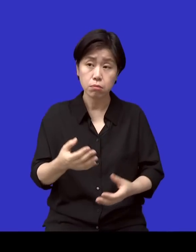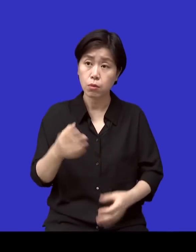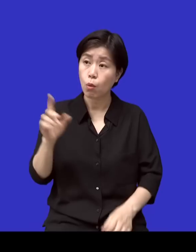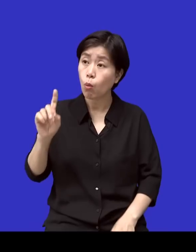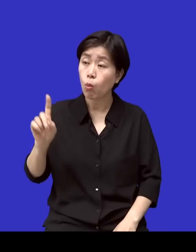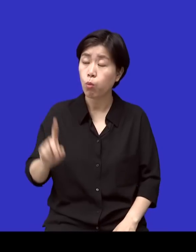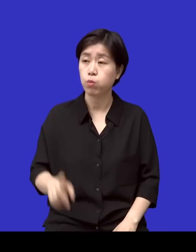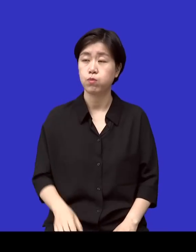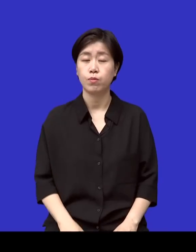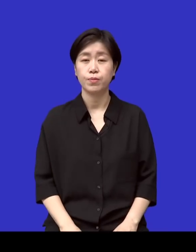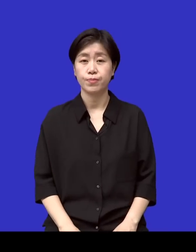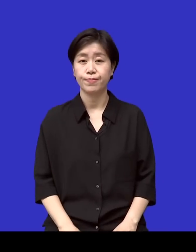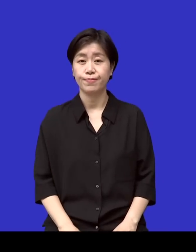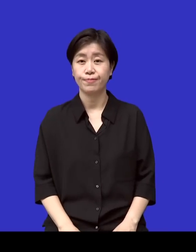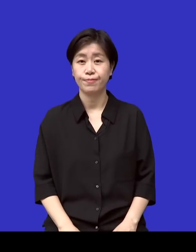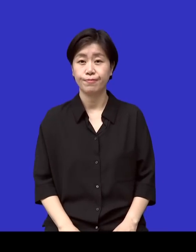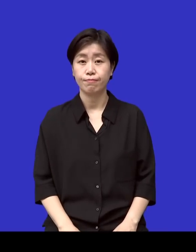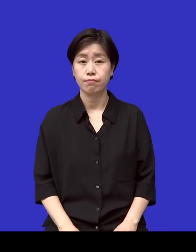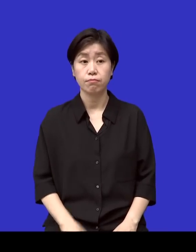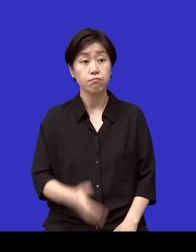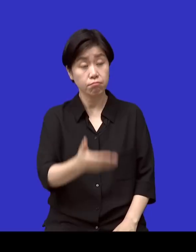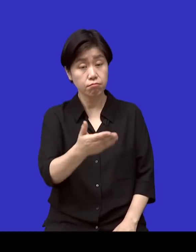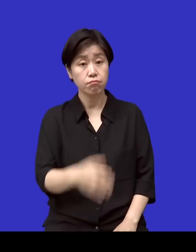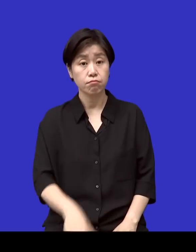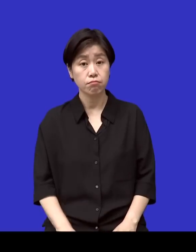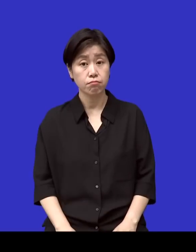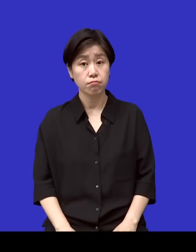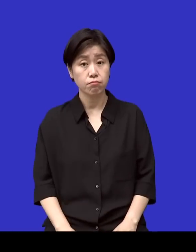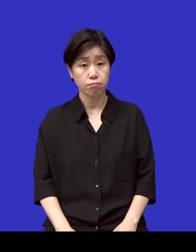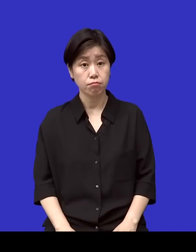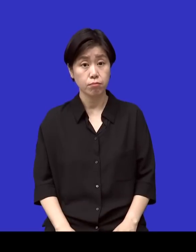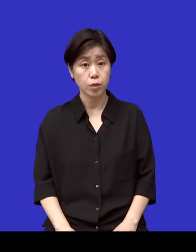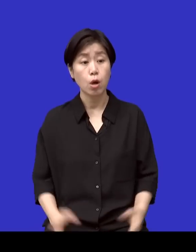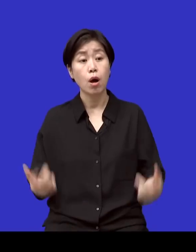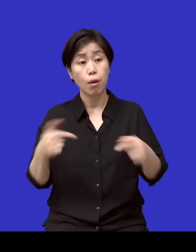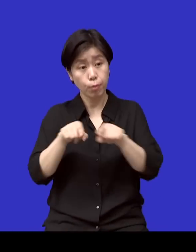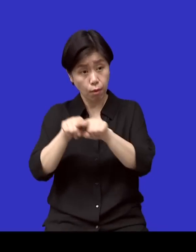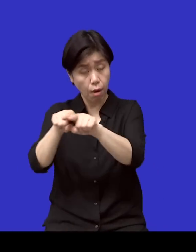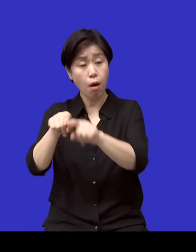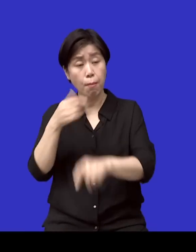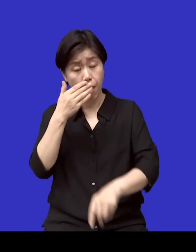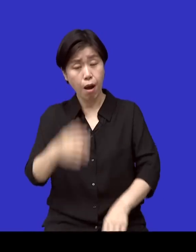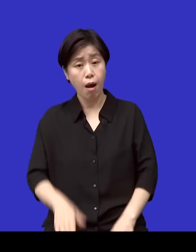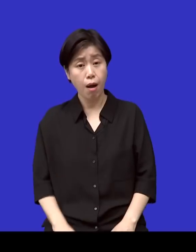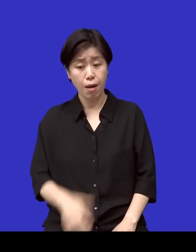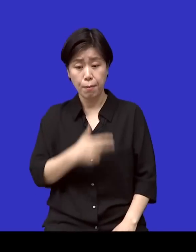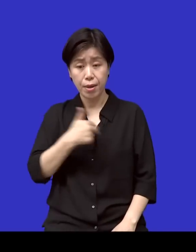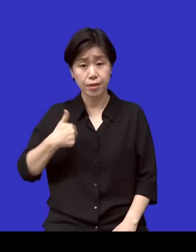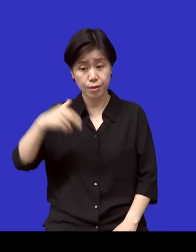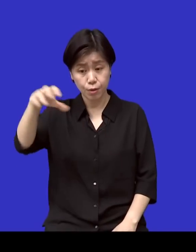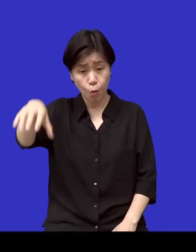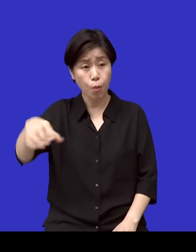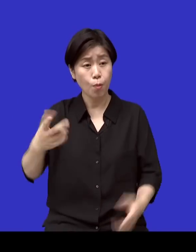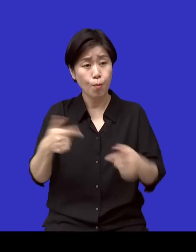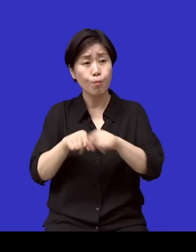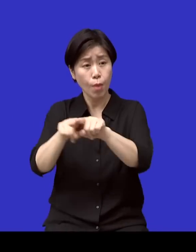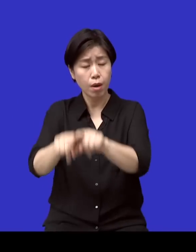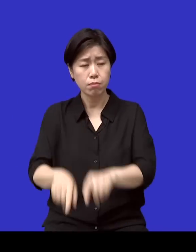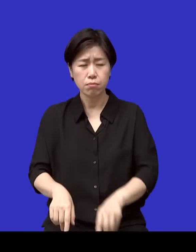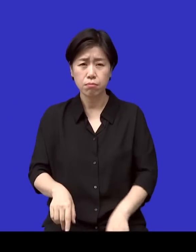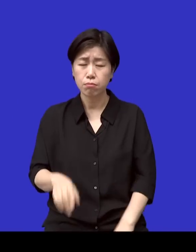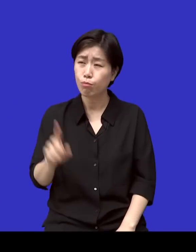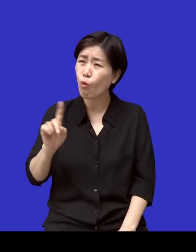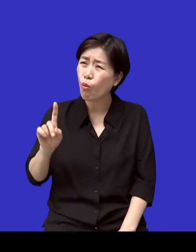일이세요? 이러니까 너 같이 갈 수 있게 됐어. 그때까지는 이게 무슨 소리지